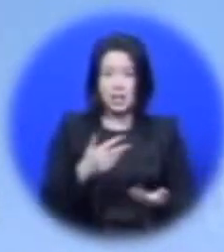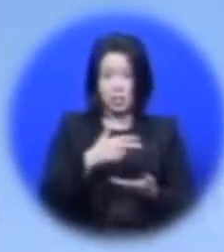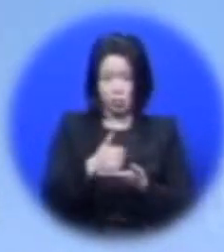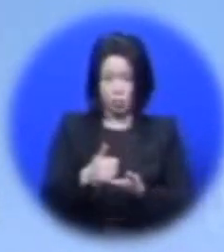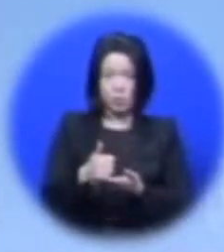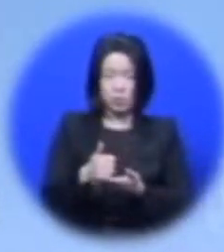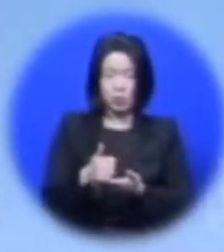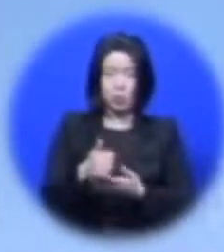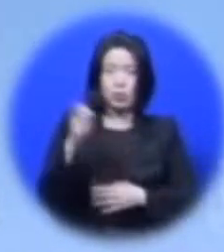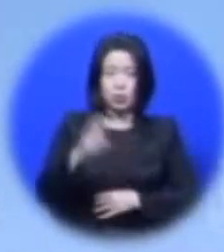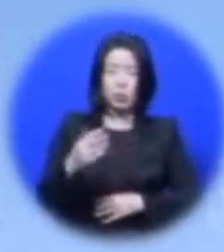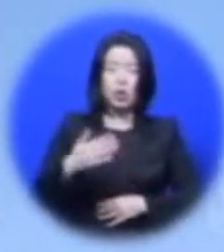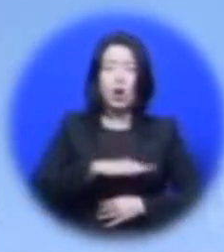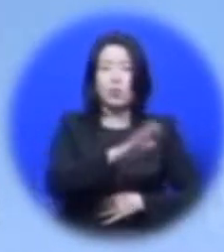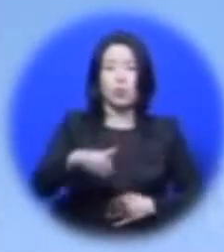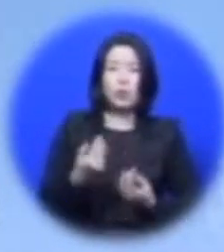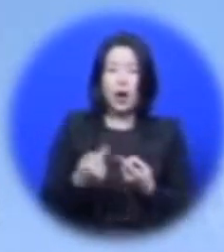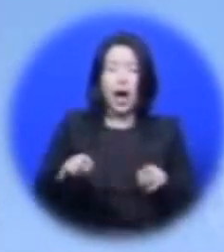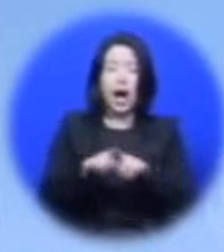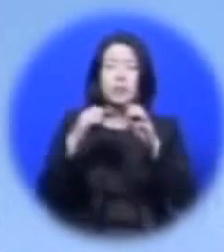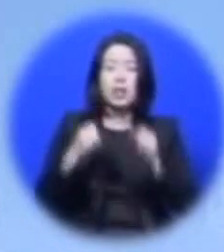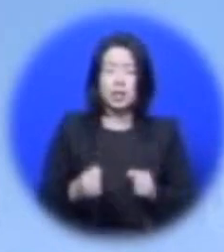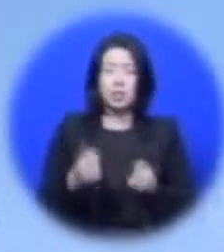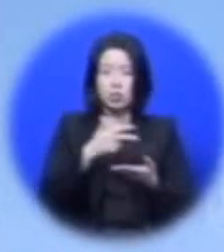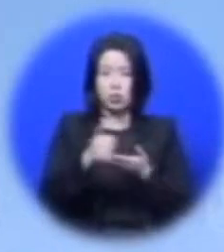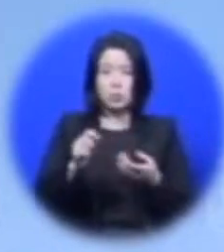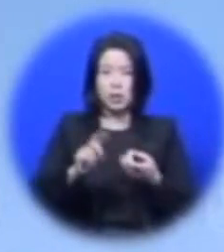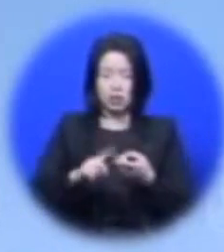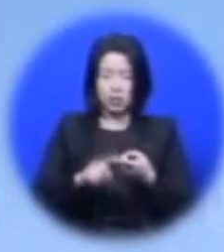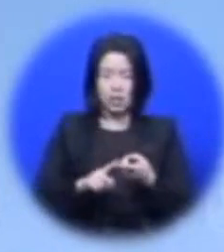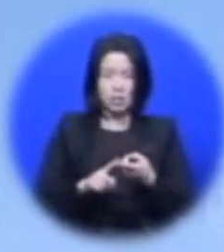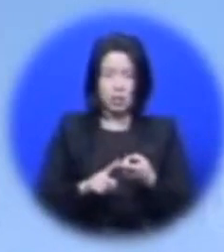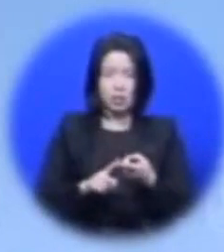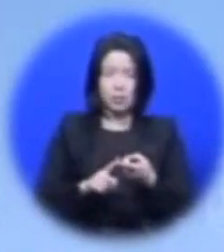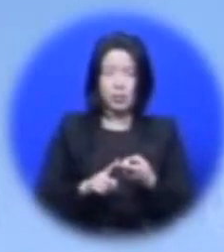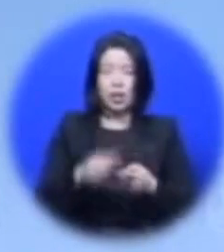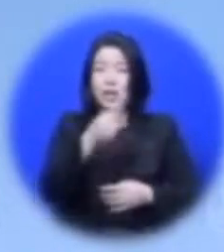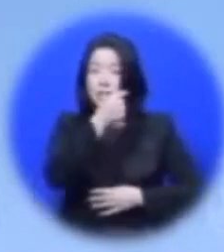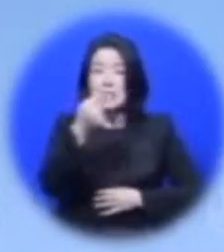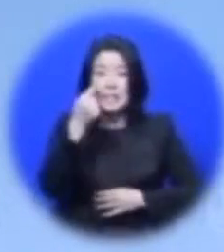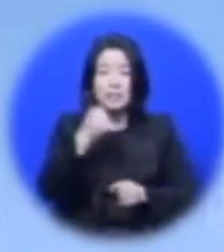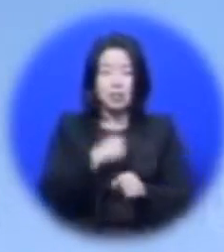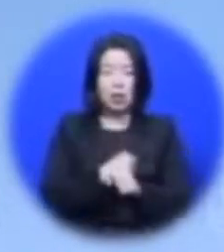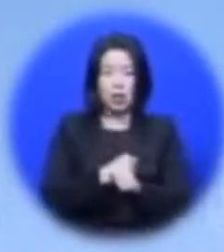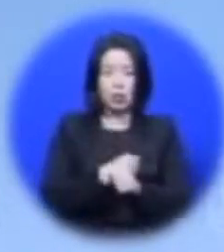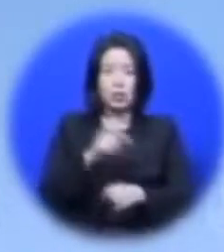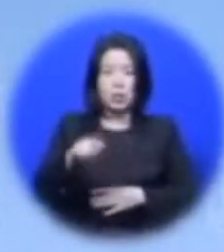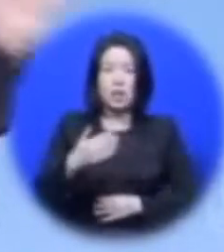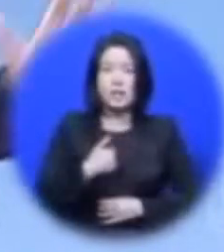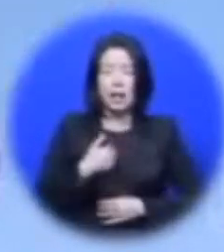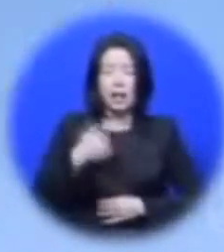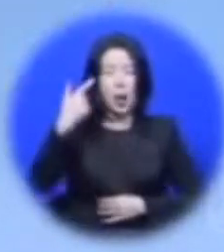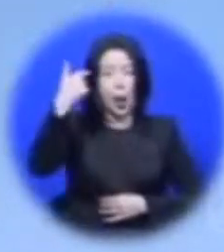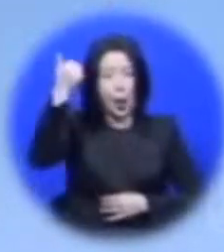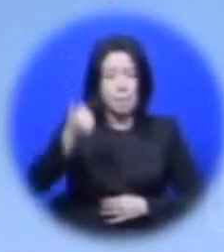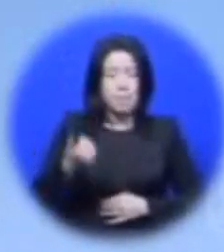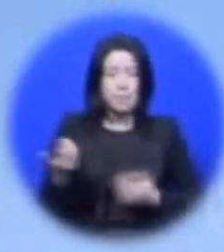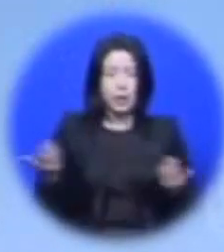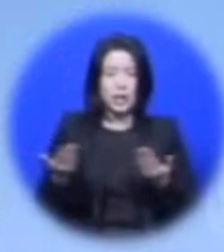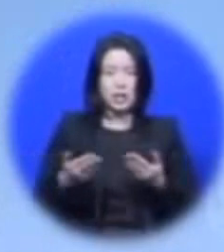주님이시고 우리와 함께 계시는 주님이시라는 것에 대해서 증거하고 그게 나의 목회의